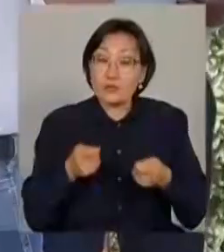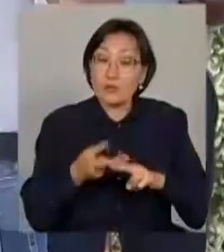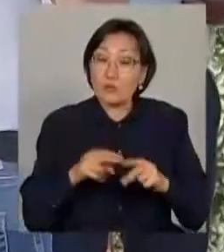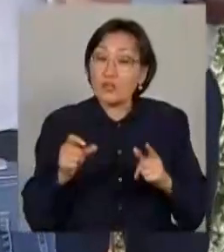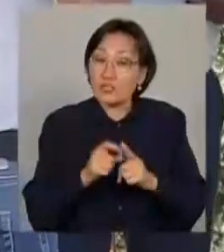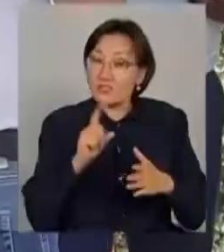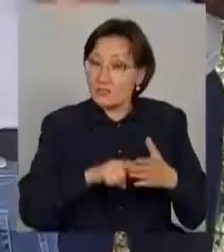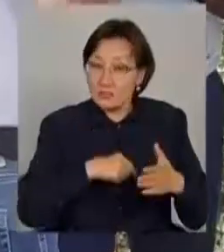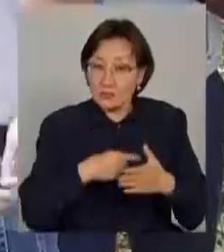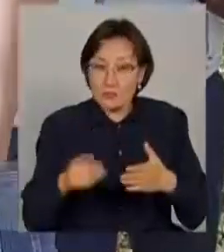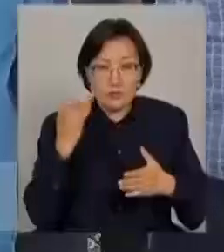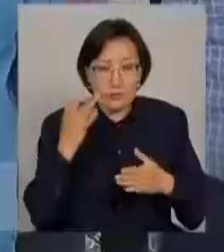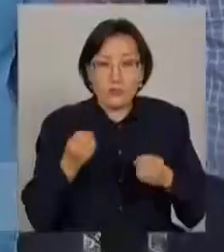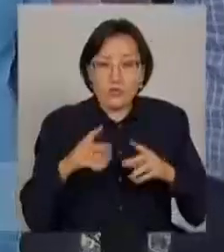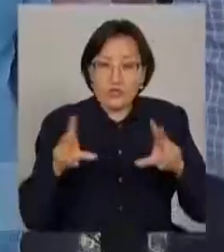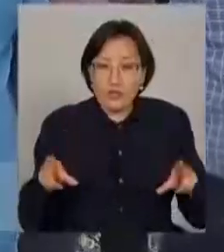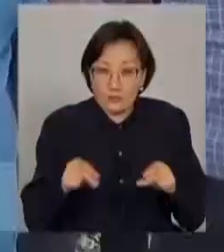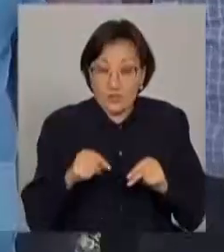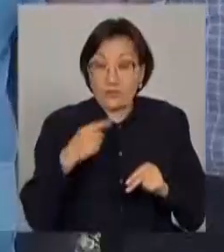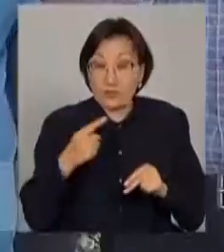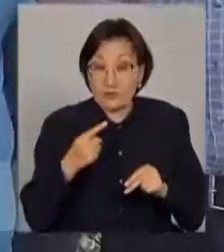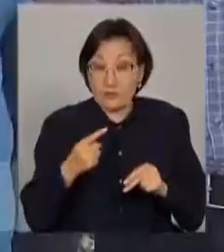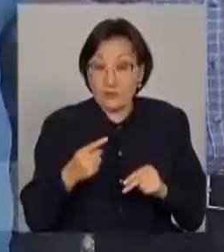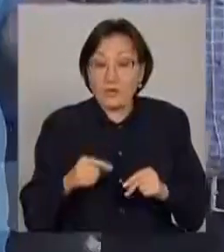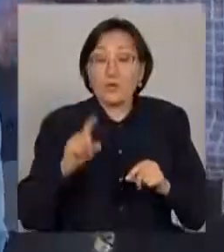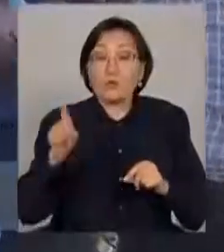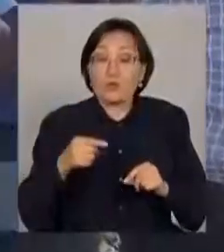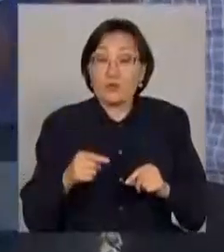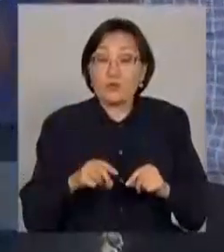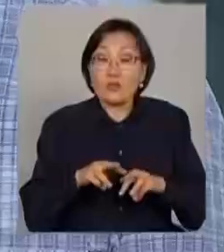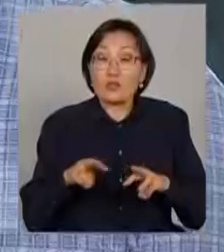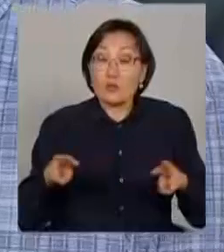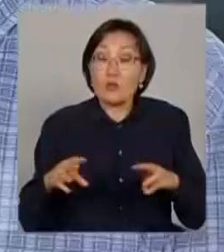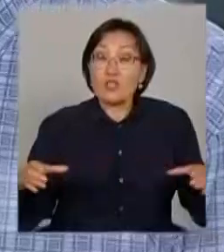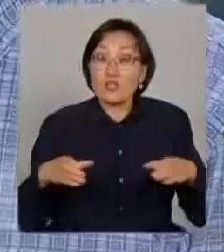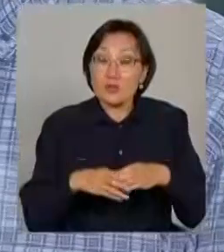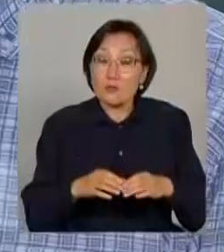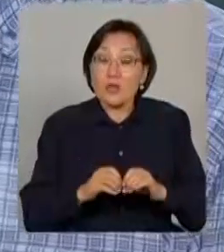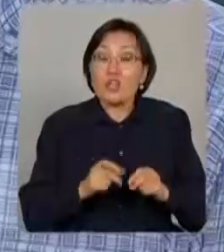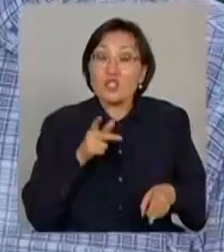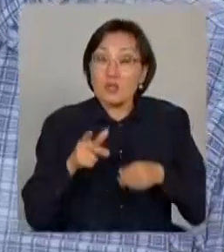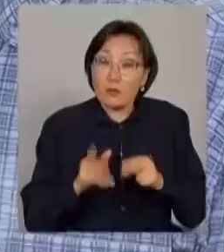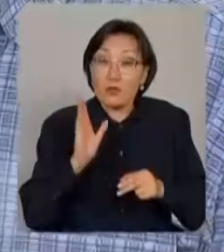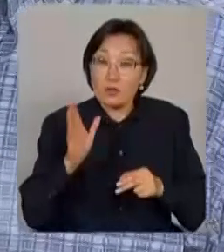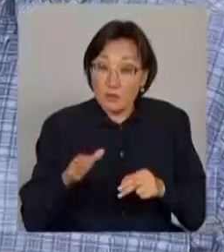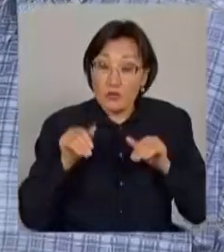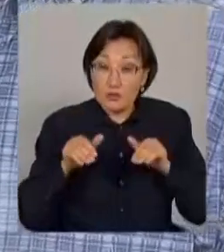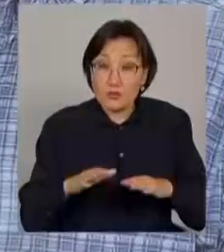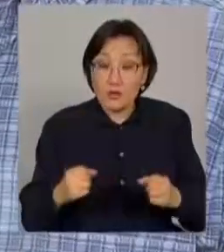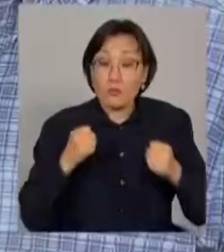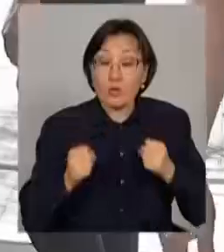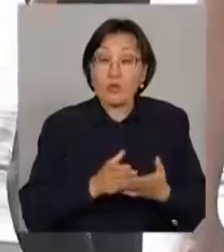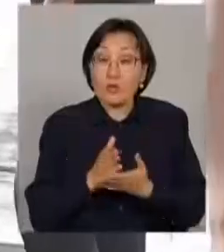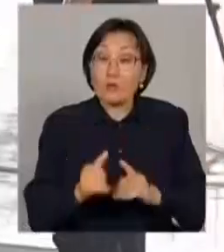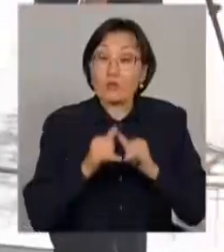сөзіне сенбейміз. Әдеттегідей құрғақ уәде екенін айтады. Сондықтан талабымызды үкімет басындағыларға жеткіземіз деп бекініп отыр. Жалпы биыл спорт саласын